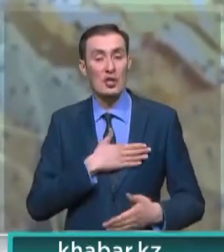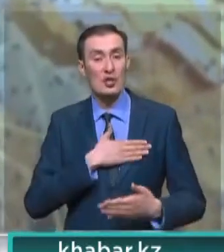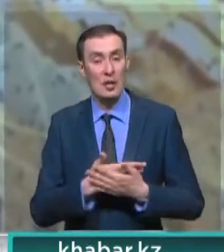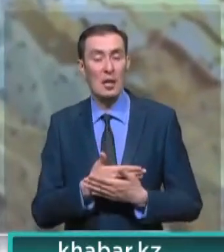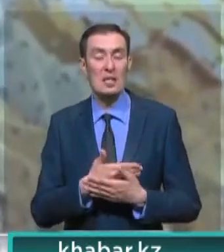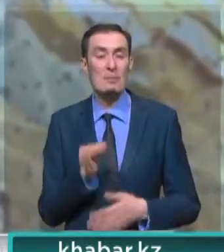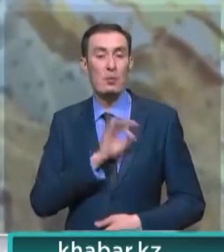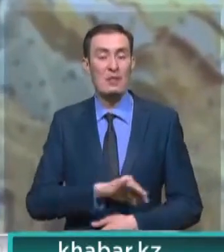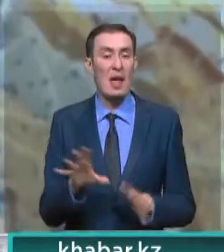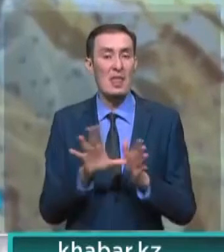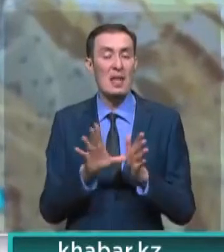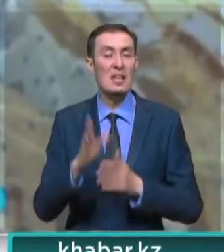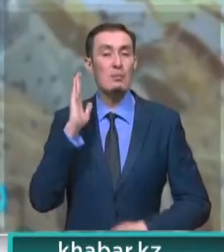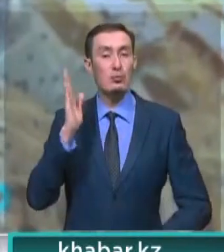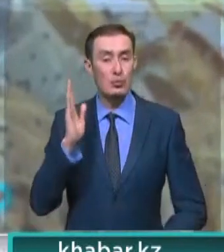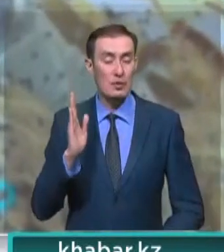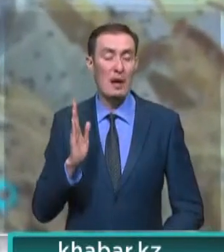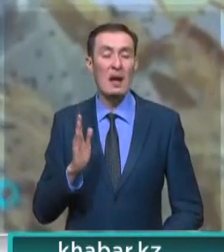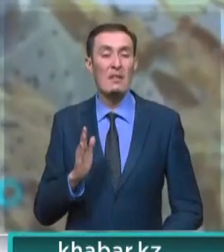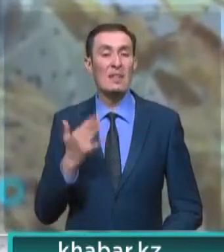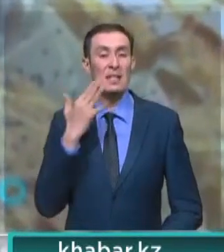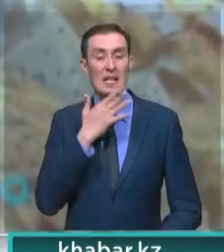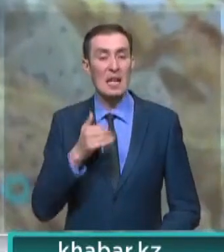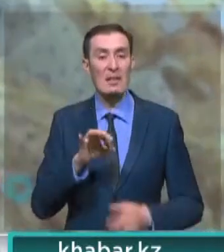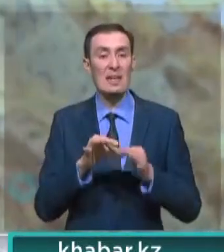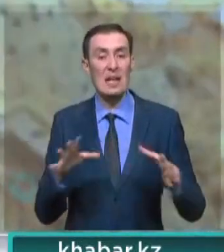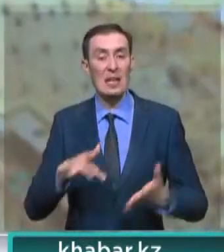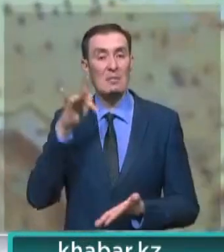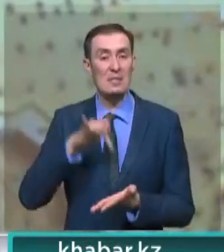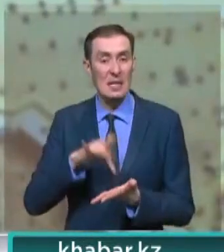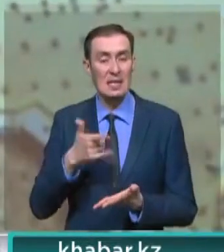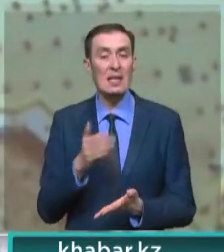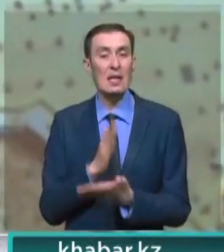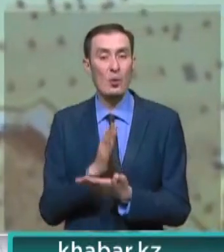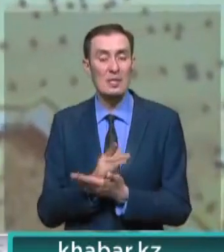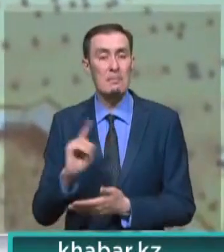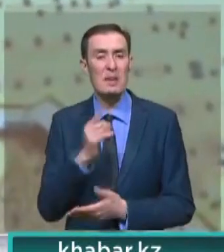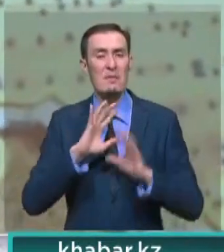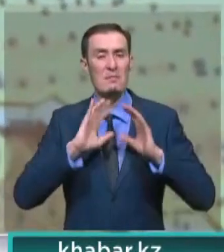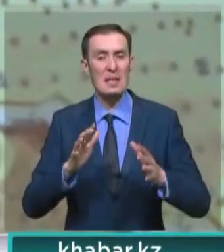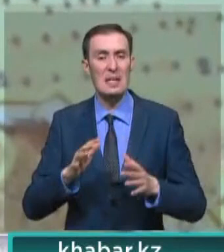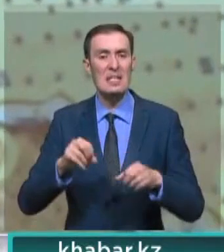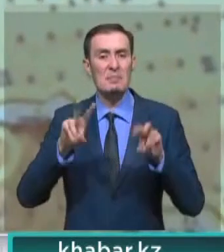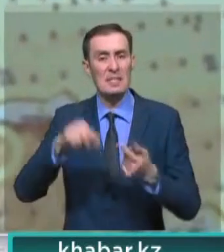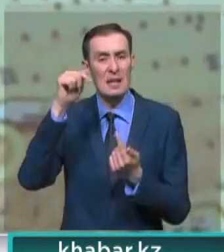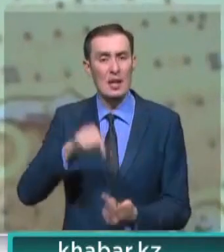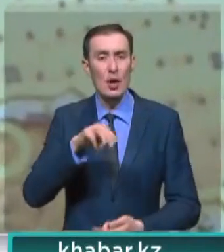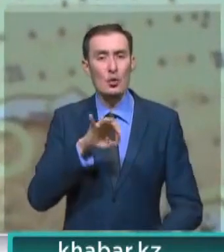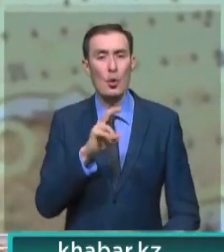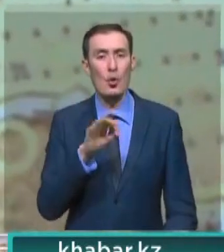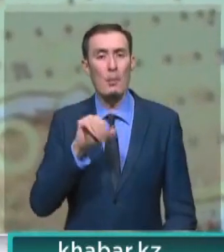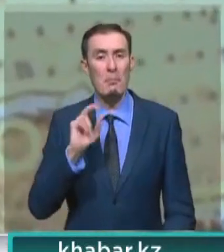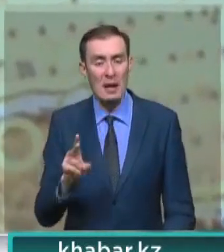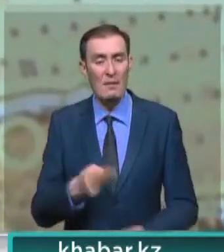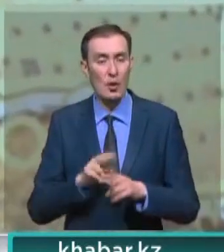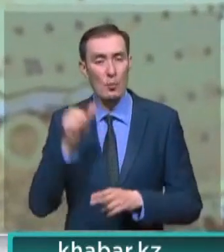сторону использования энергии будущего. В Национальном ядерном центре, где находится первый в мире специализированный токамак, в